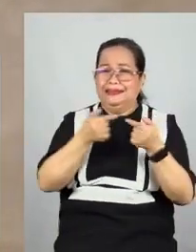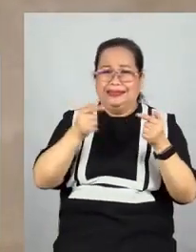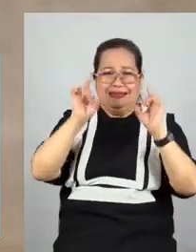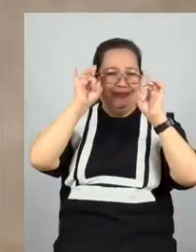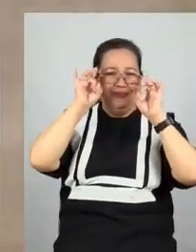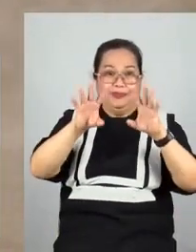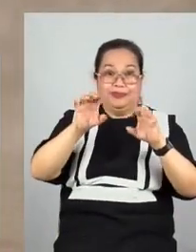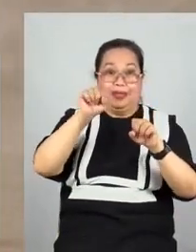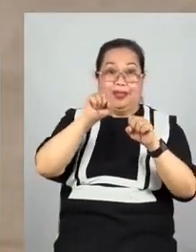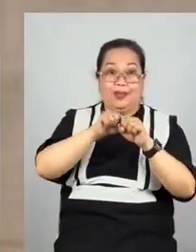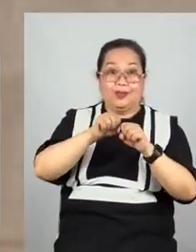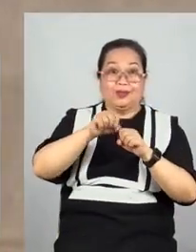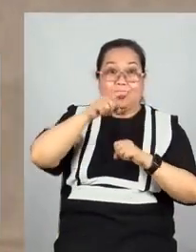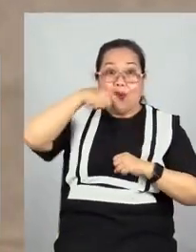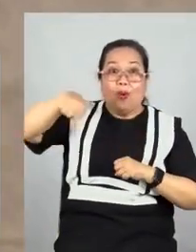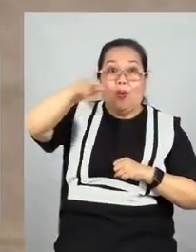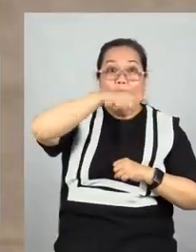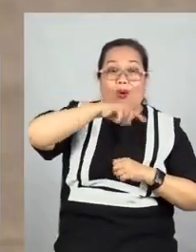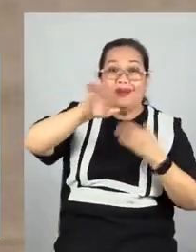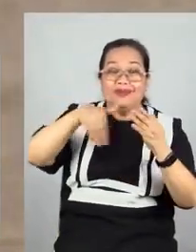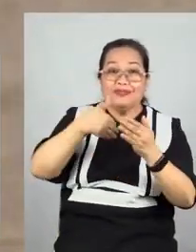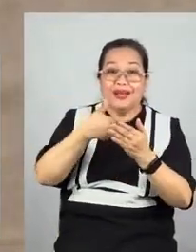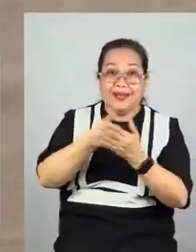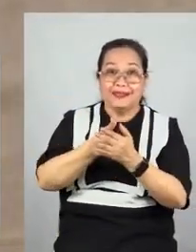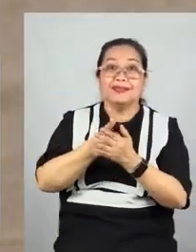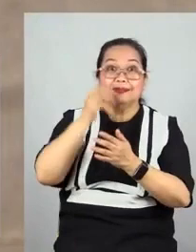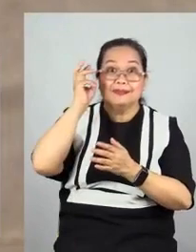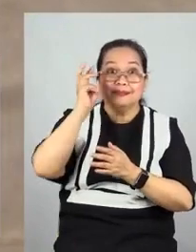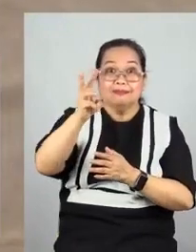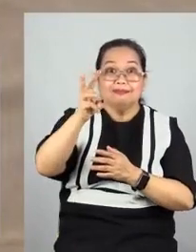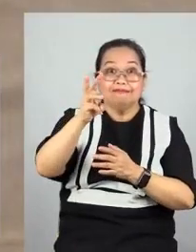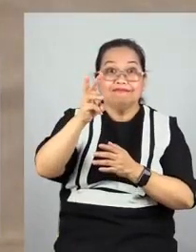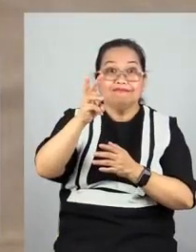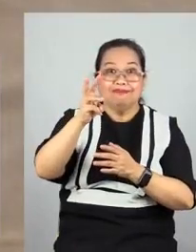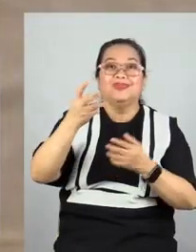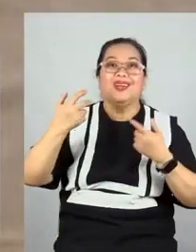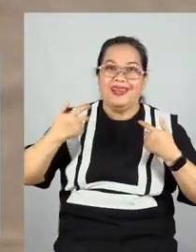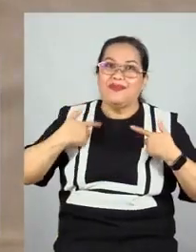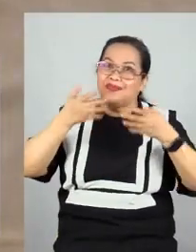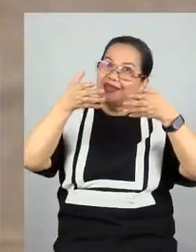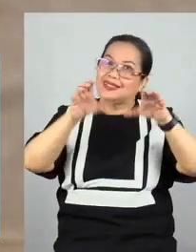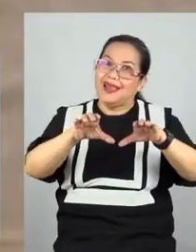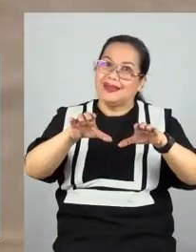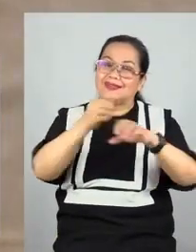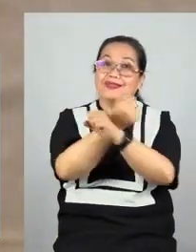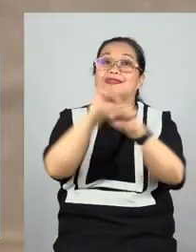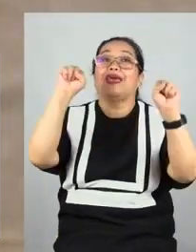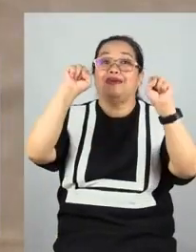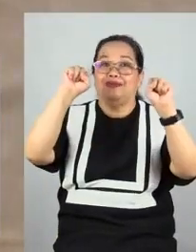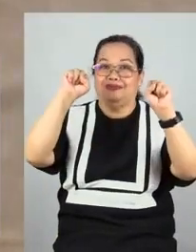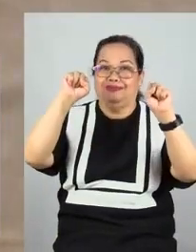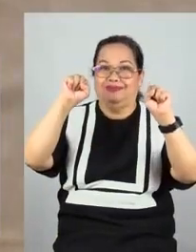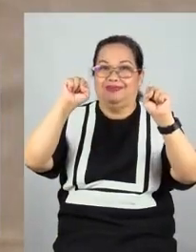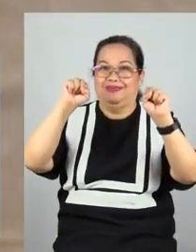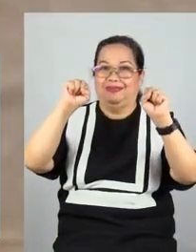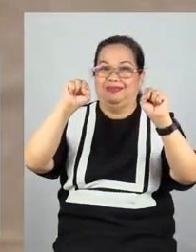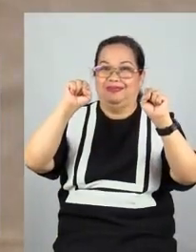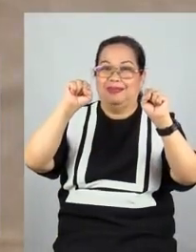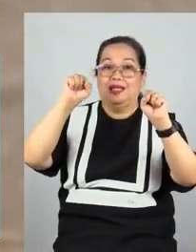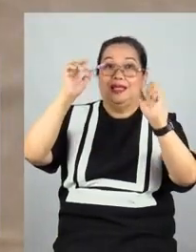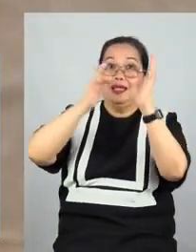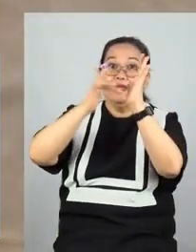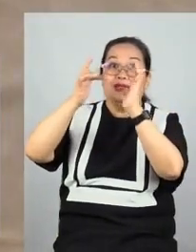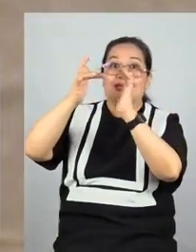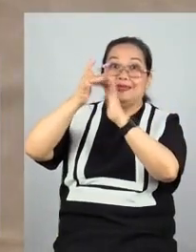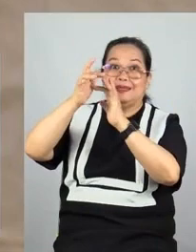upang ang lahat sa atin ay magkaroon ng pagkakataon na maligtas.